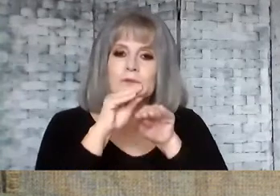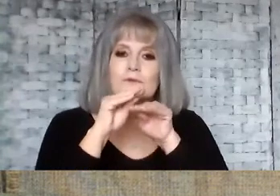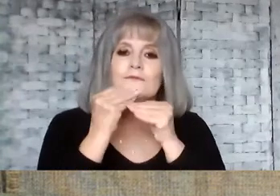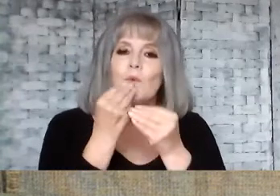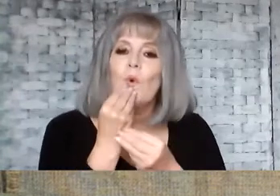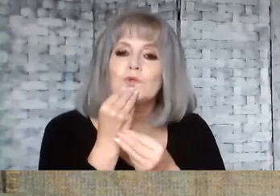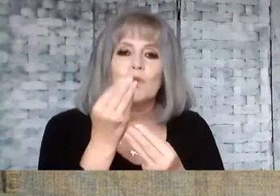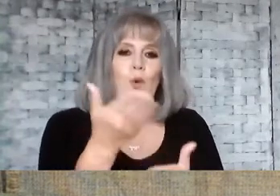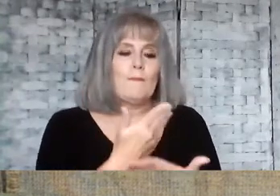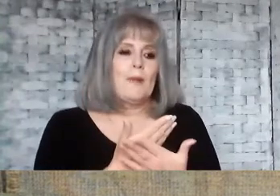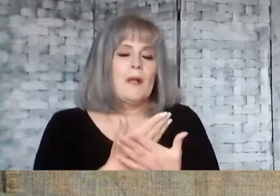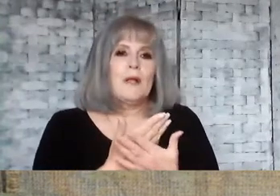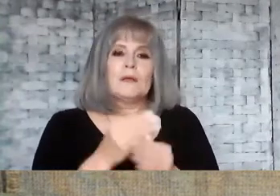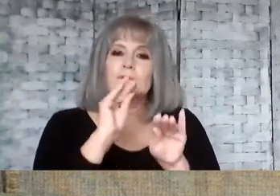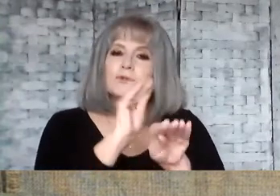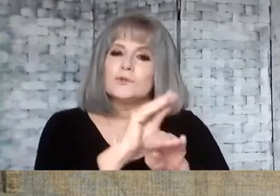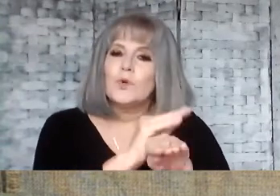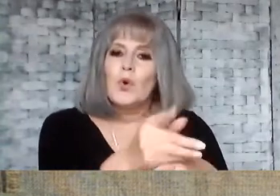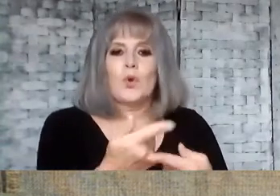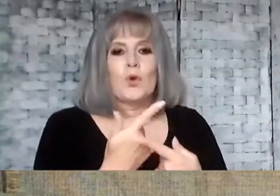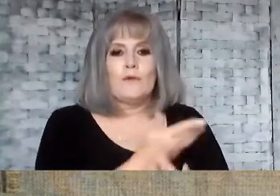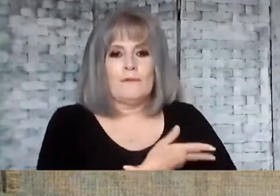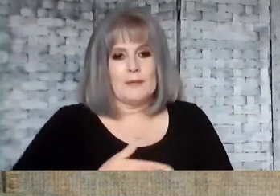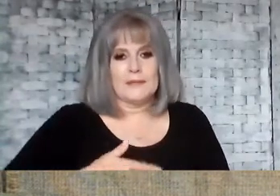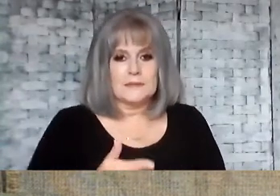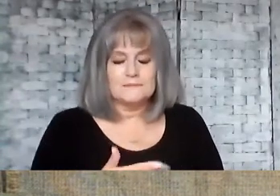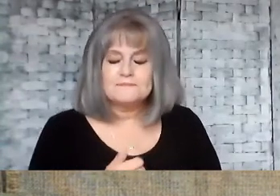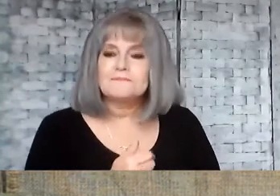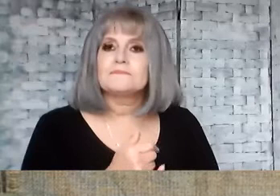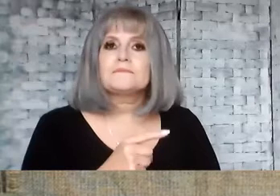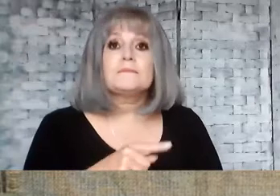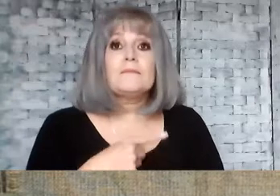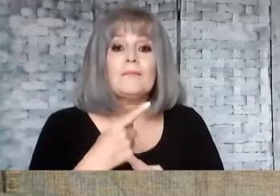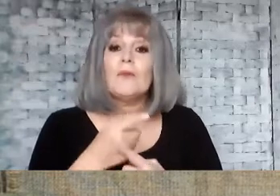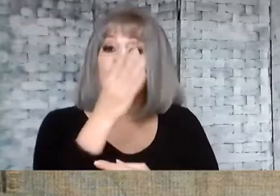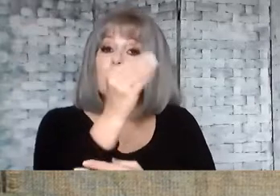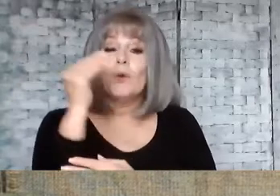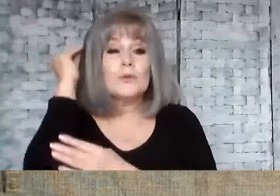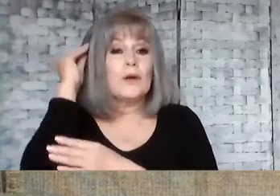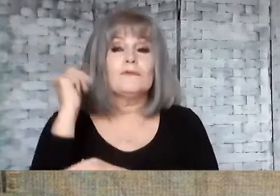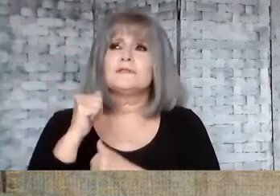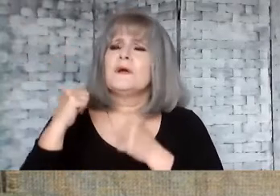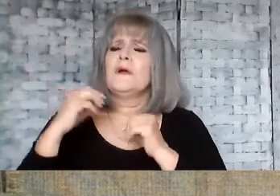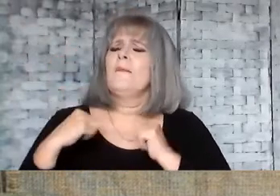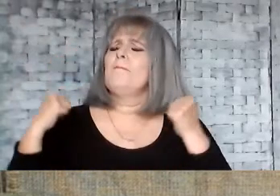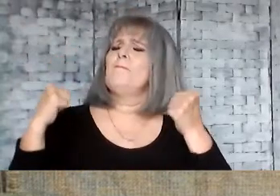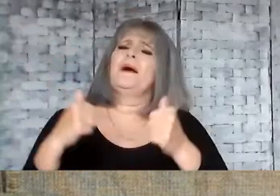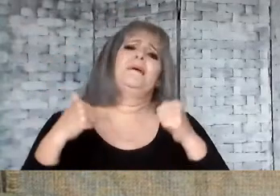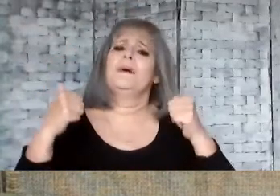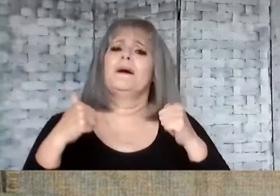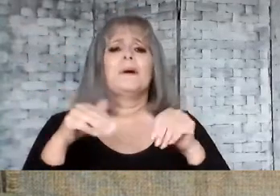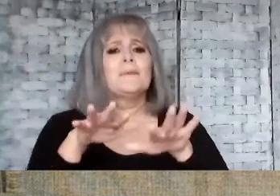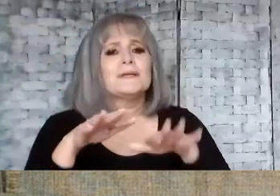Die skaal van dit wat hier gebeur was ongekend, want in die vorige hoofstuk het ons al gehoor, die 5000, daar was net 5000